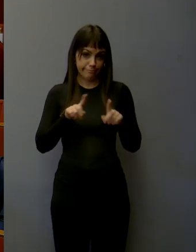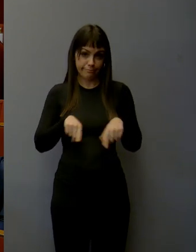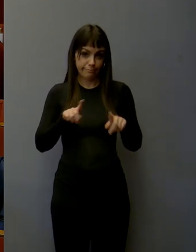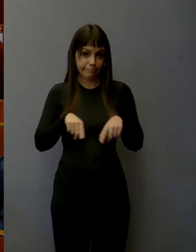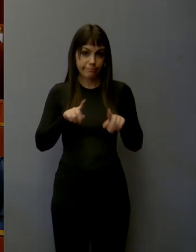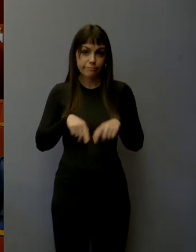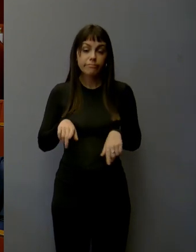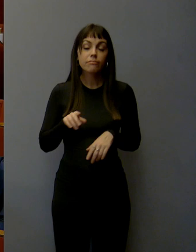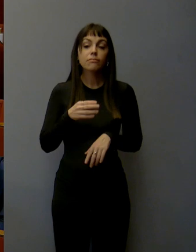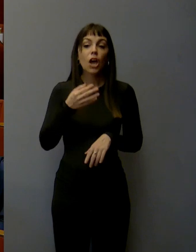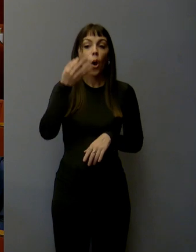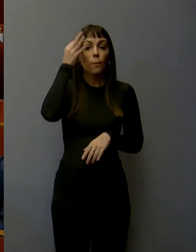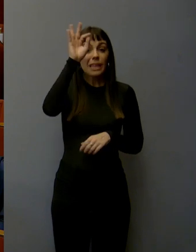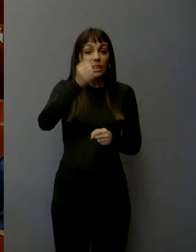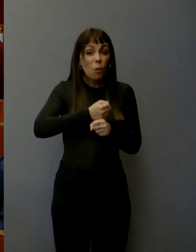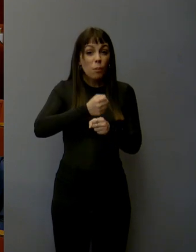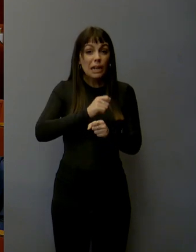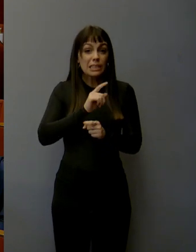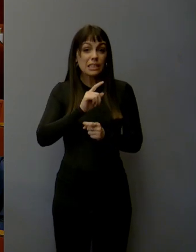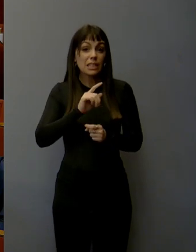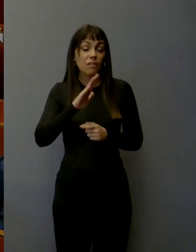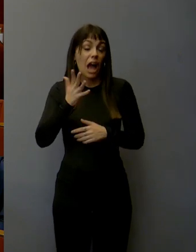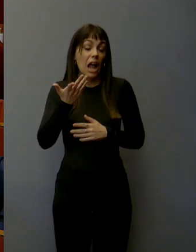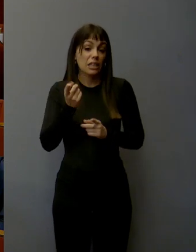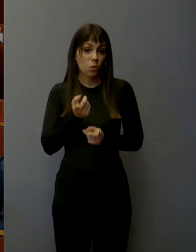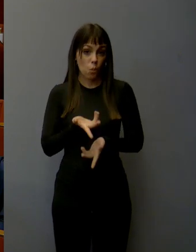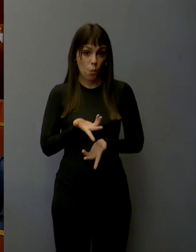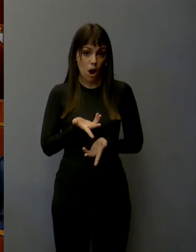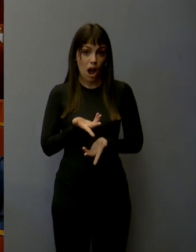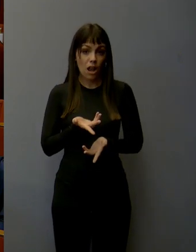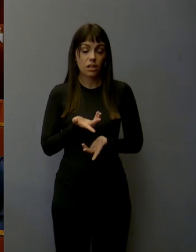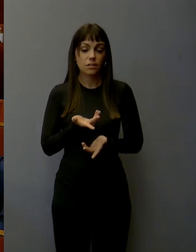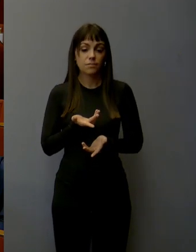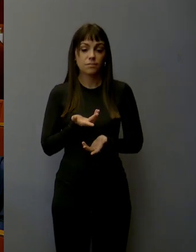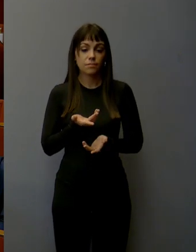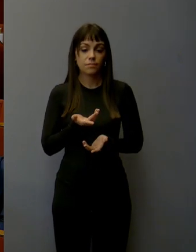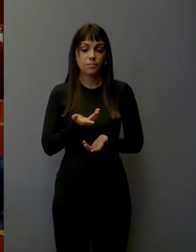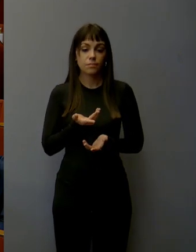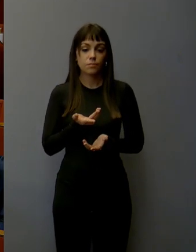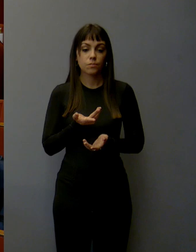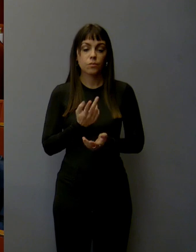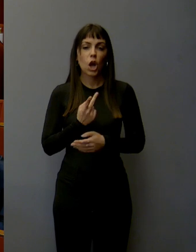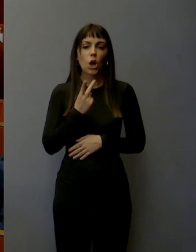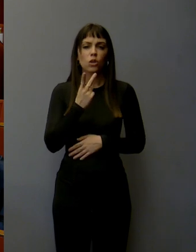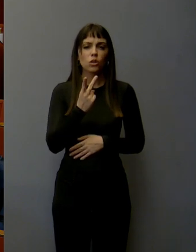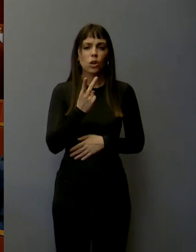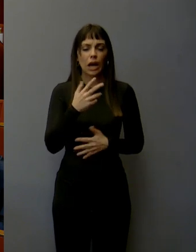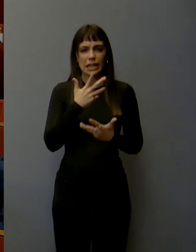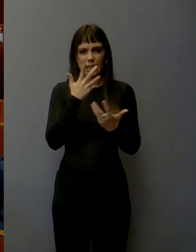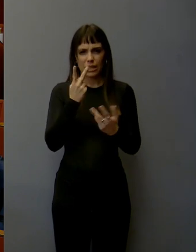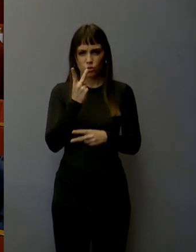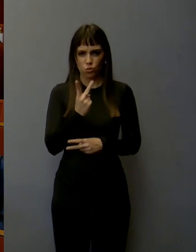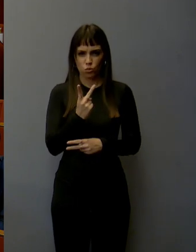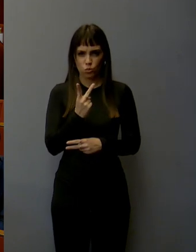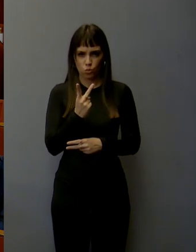altri obiettivi operativi dicono pochissime altre cose pochissime altre cose ma ne dicono due molto chiaramente E cioè